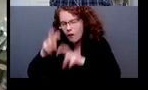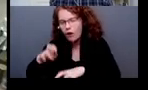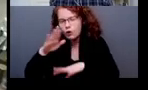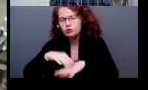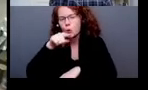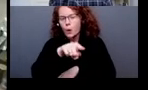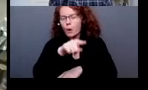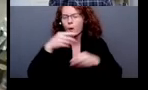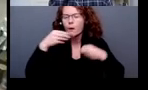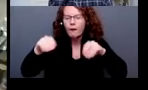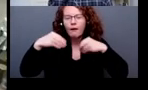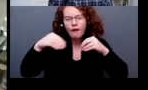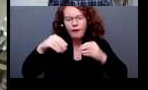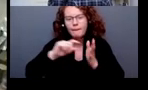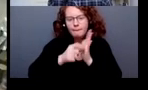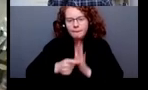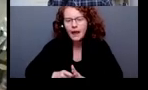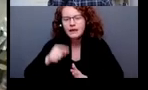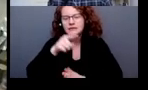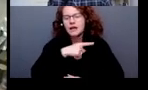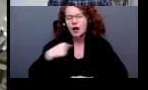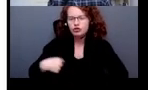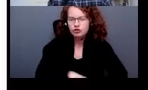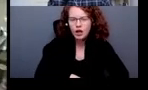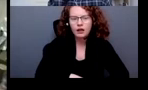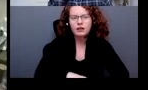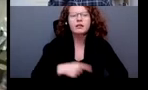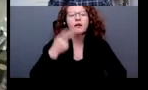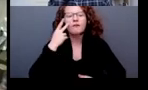D'ailleurs, les choix, je ne sais pas ici, mais les choix visuels